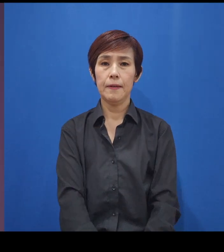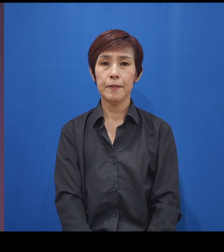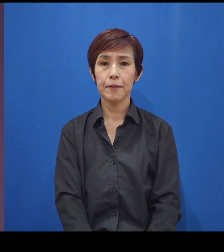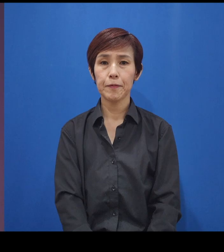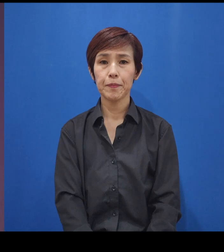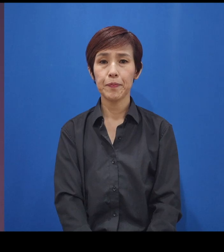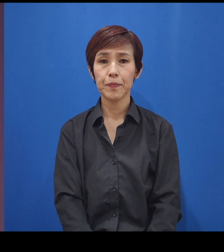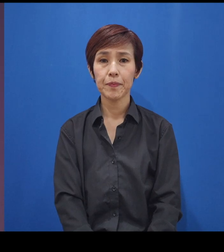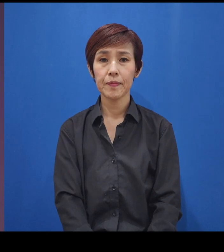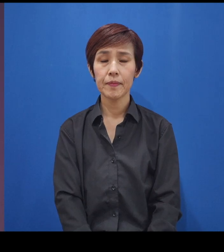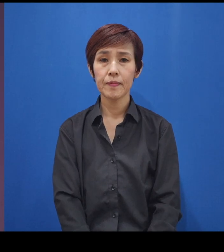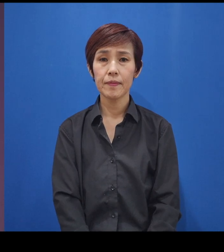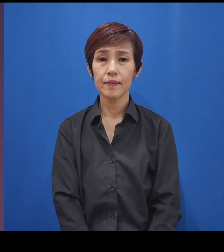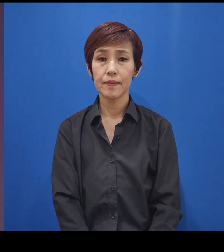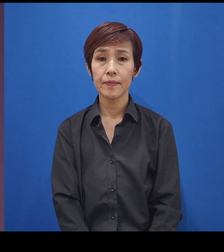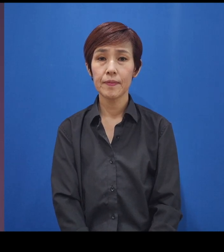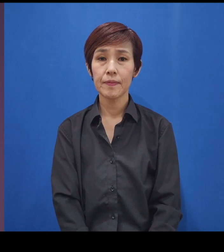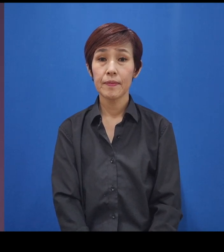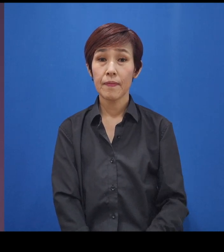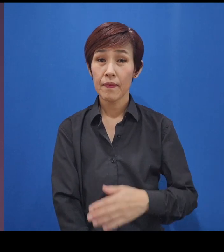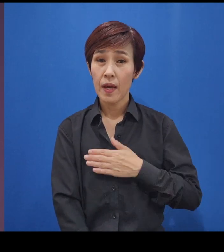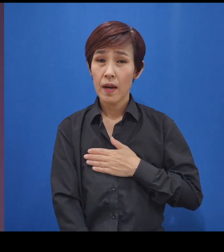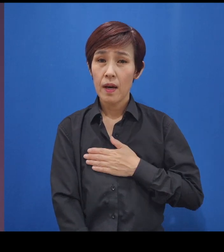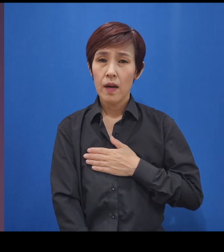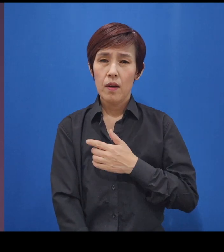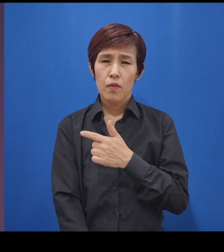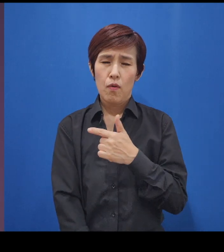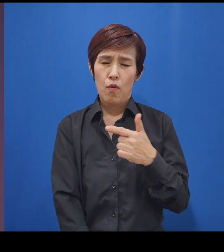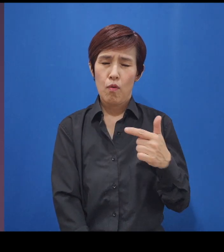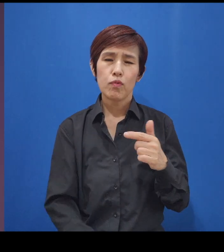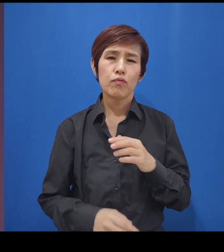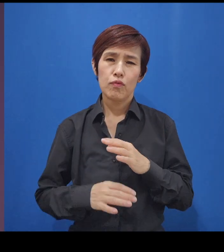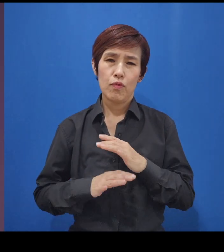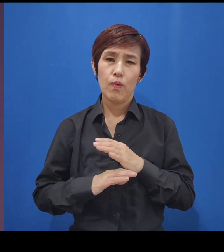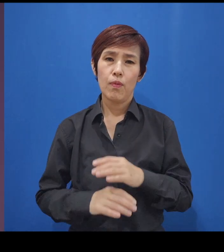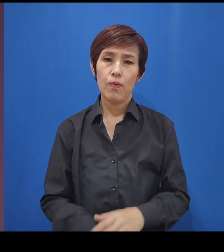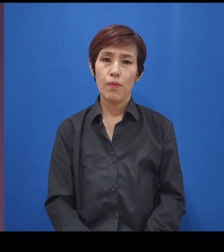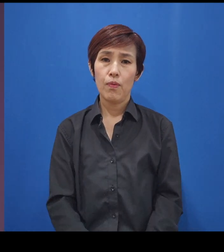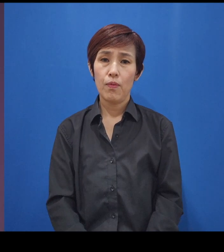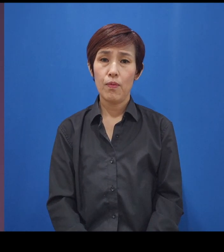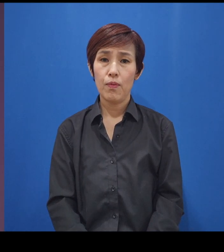종종 말씀드립니다마는 저는 이게 너무 두렵습니다.